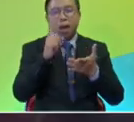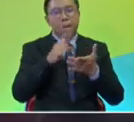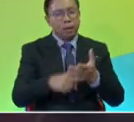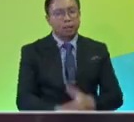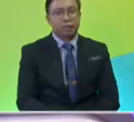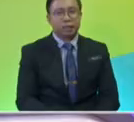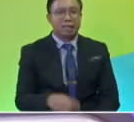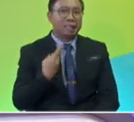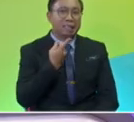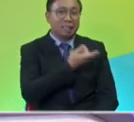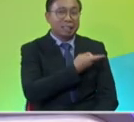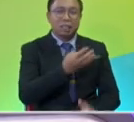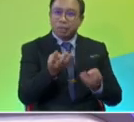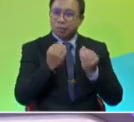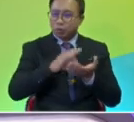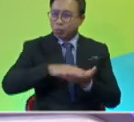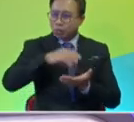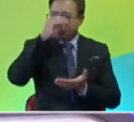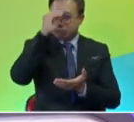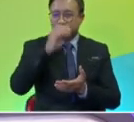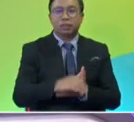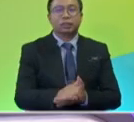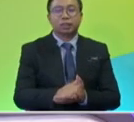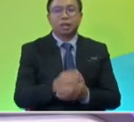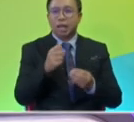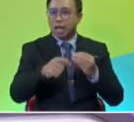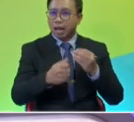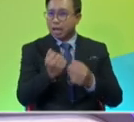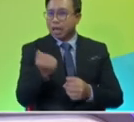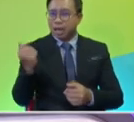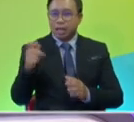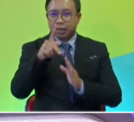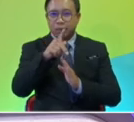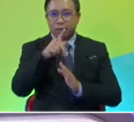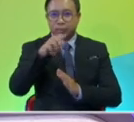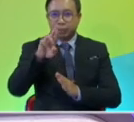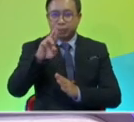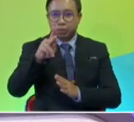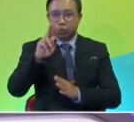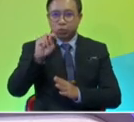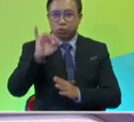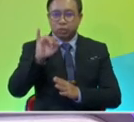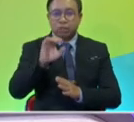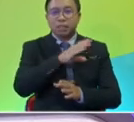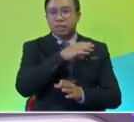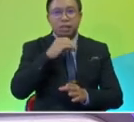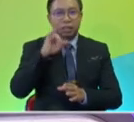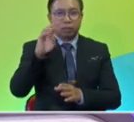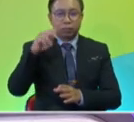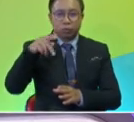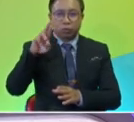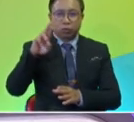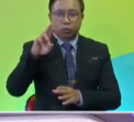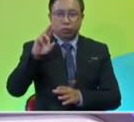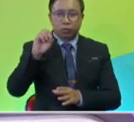sebenarnya kita nak belajar pada hari ini kita nak belajar alat perekusi dan juga alat improvisasi ah